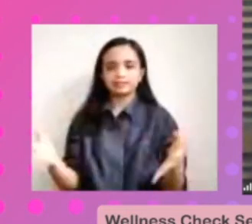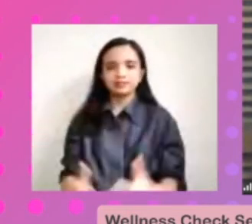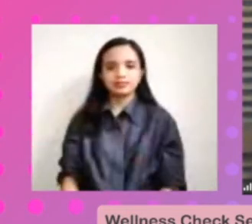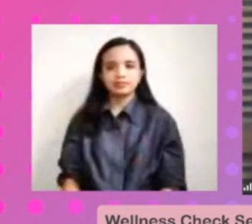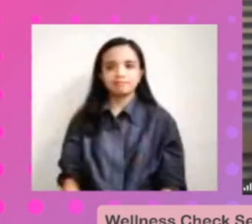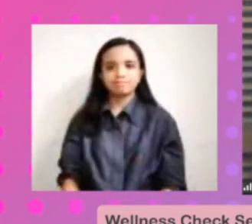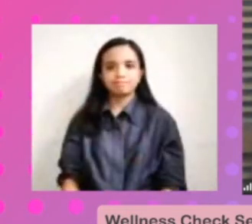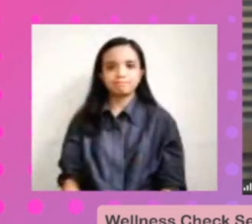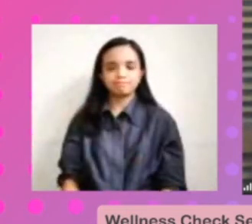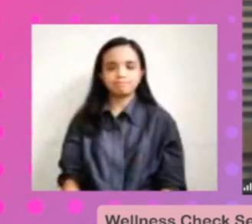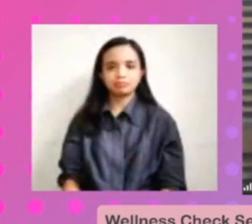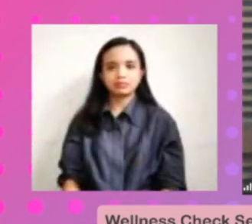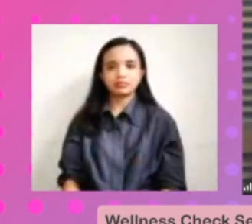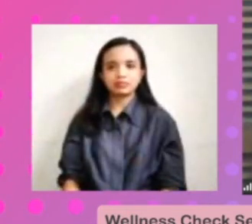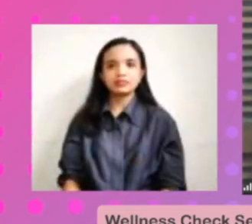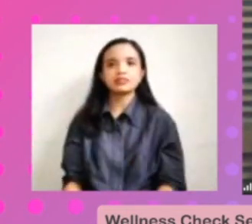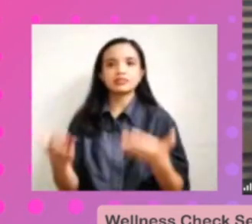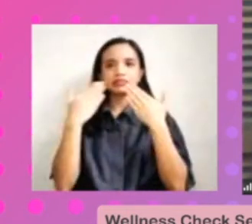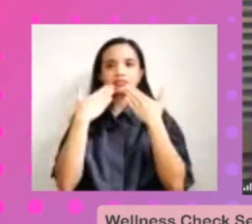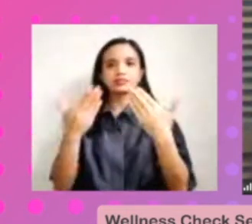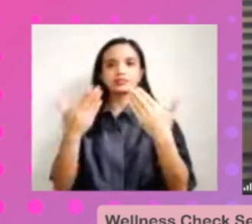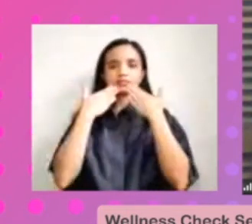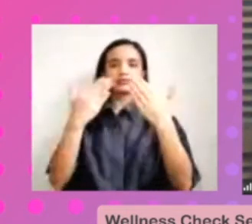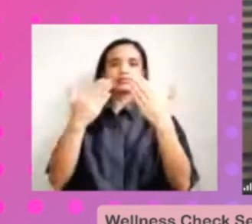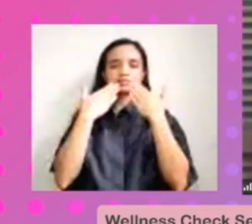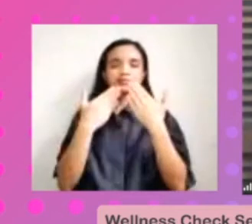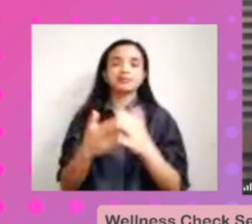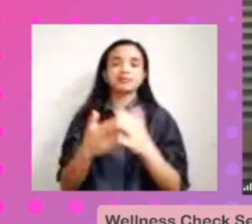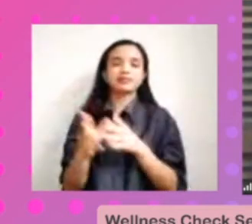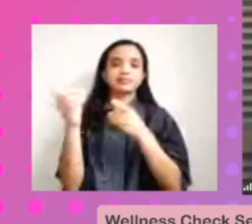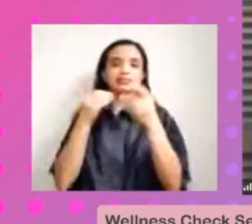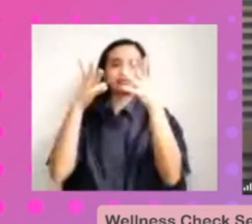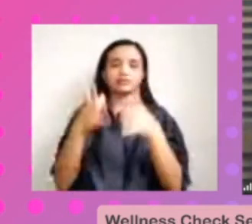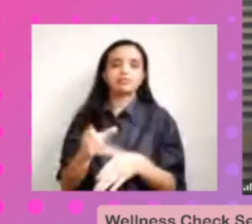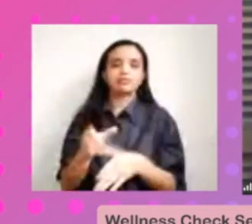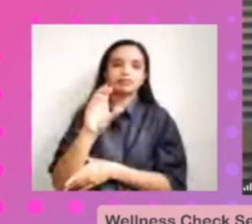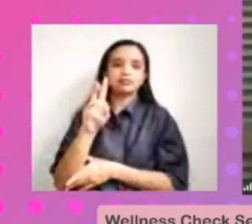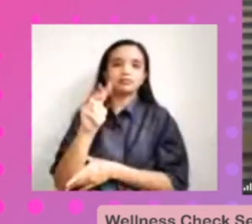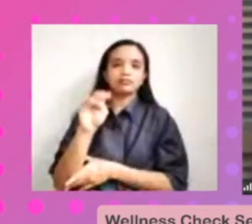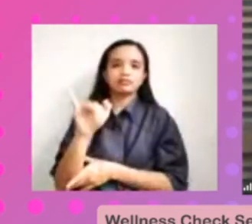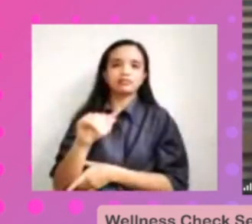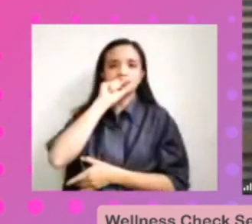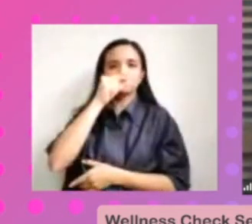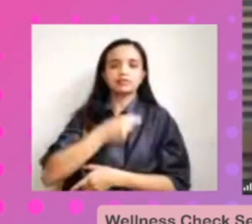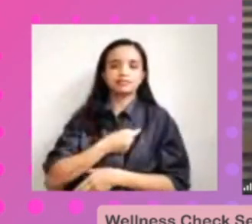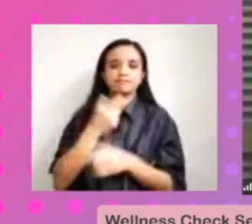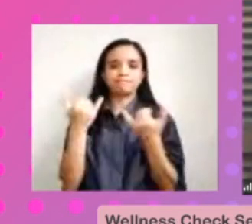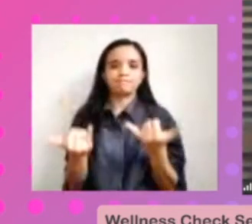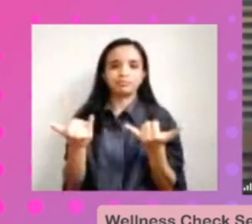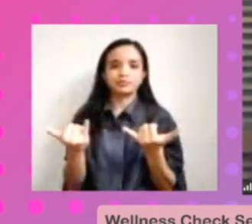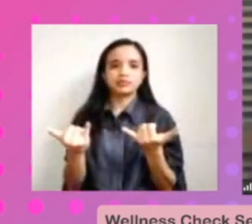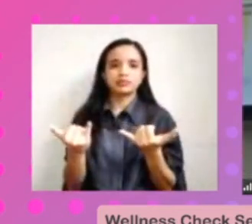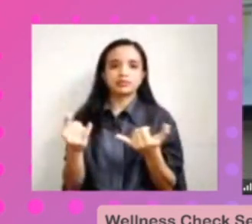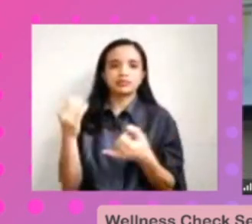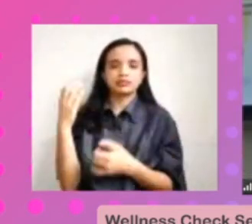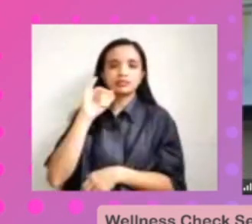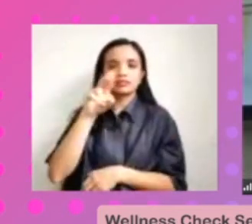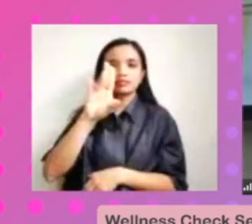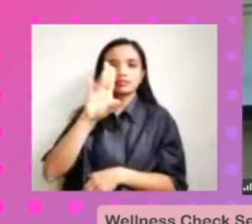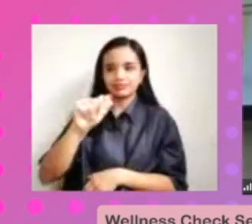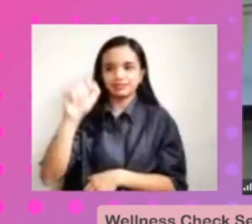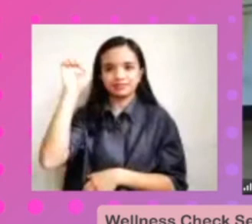ay balikan yung ating mga sarili at gumawa ng paraan. At ito, isa to sa mga ginagawa natin sa Wellness Check